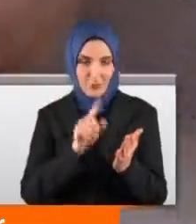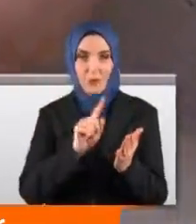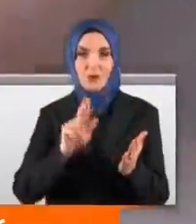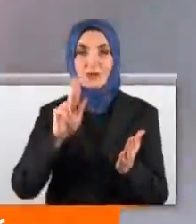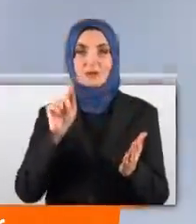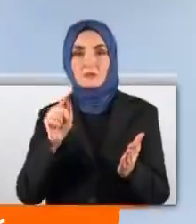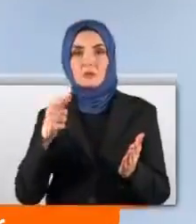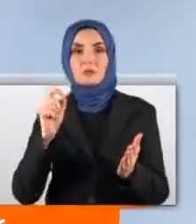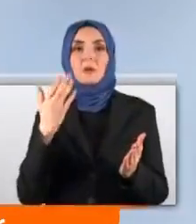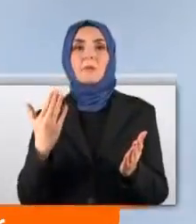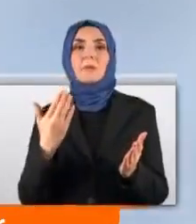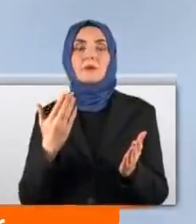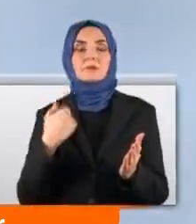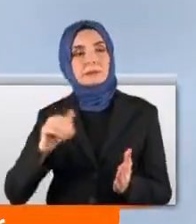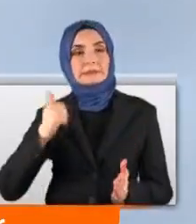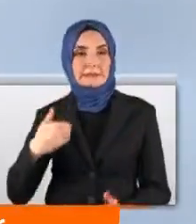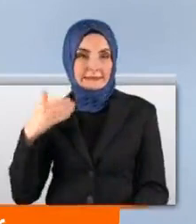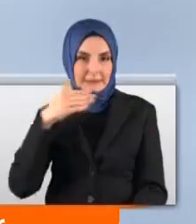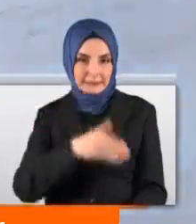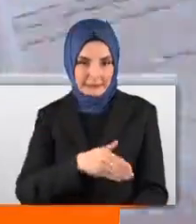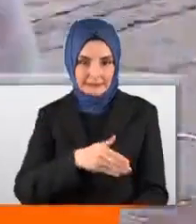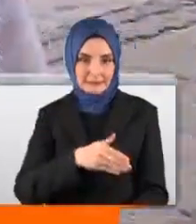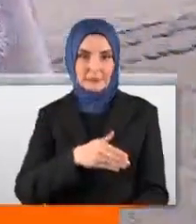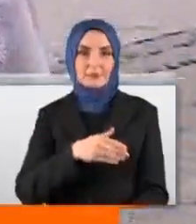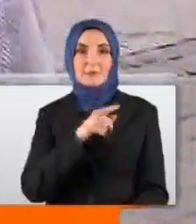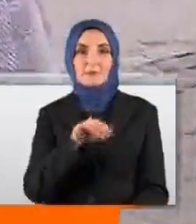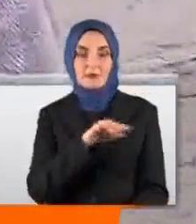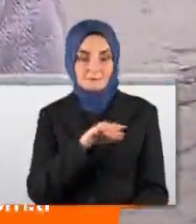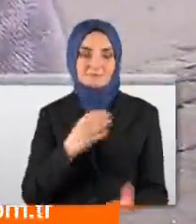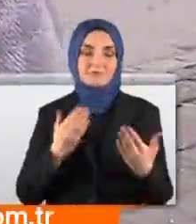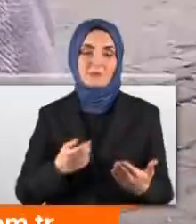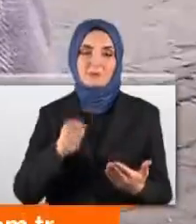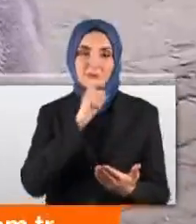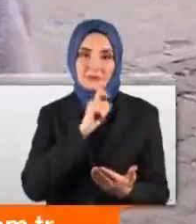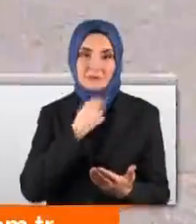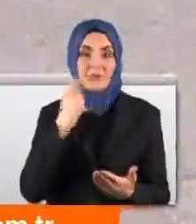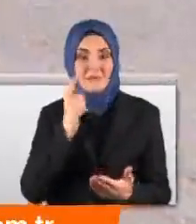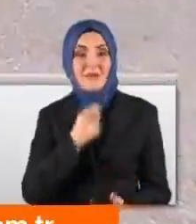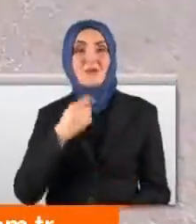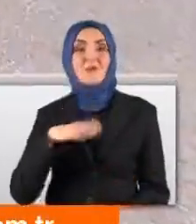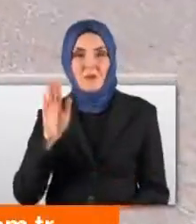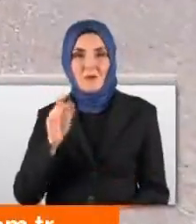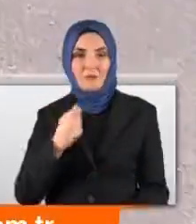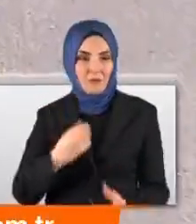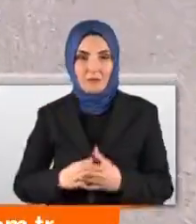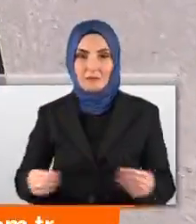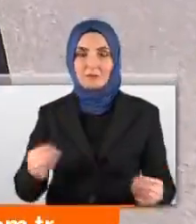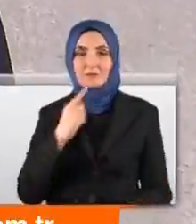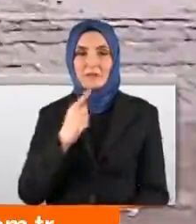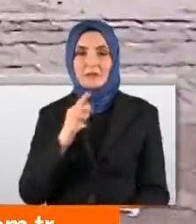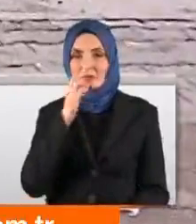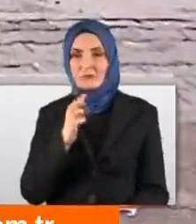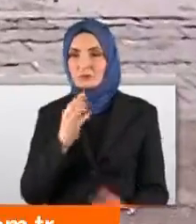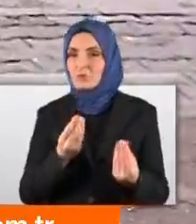arkadaşlar 17.95'in yanlış geçtiğini kabul ettiler. Ben fark etmeseydi 15 lira bizim cebimizden gidecekti. Sahtekarlık var, bizleri çok